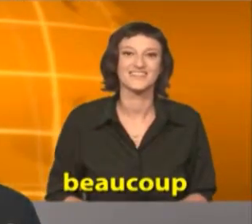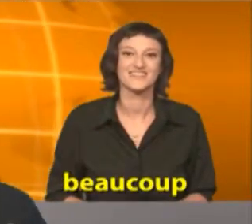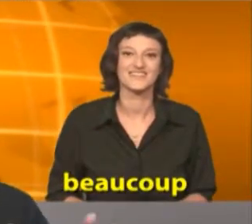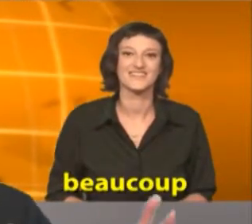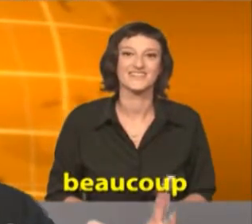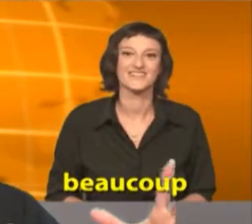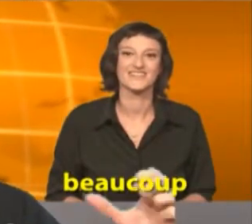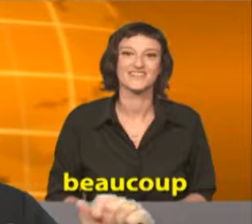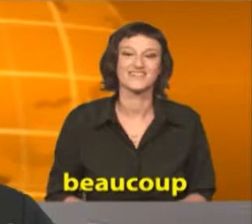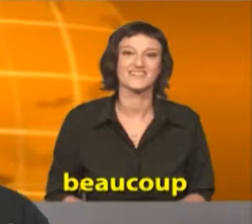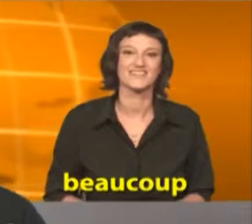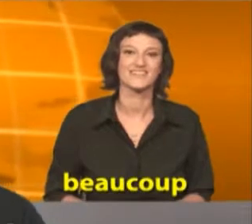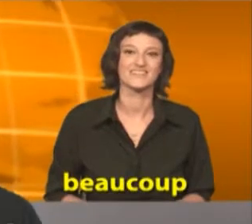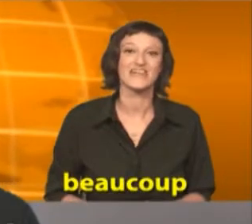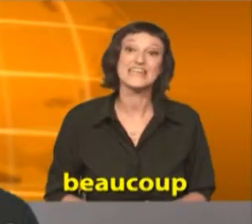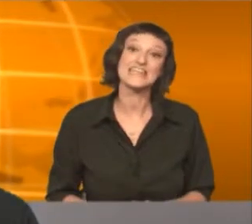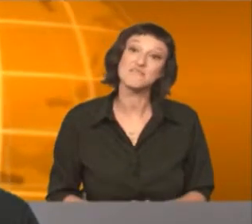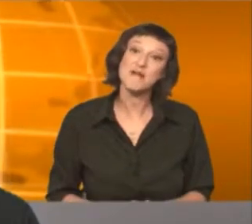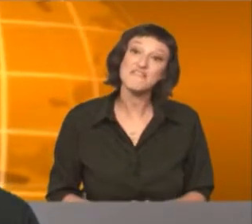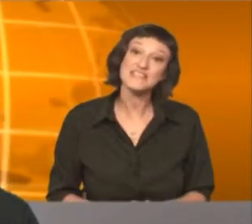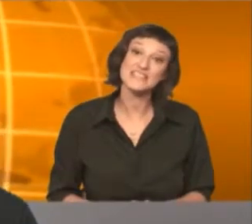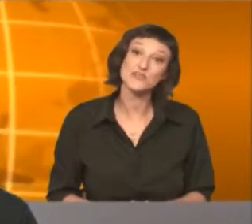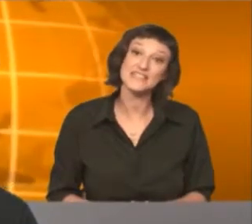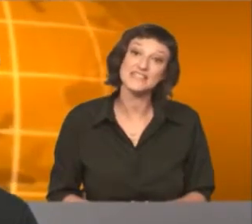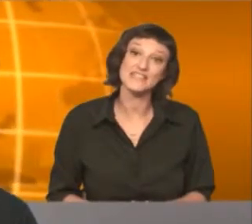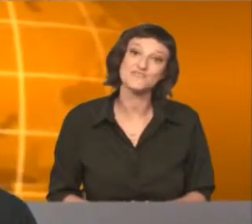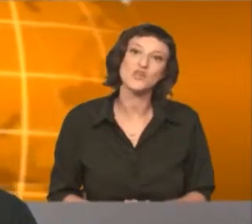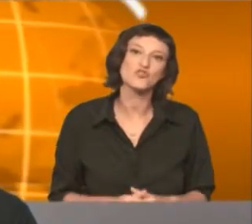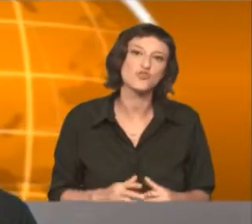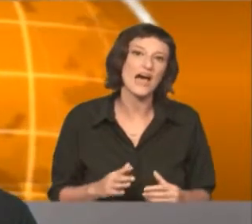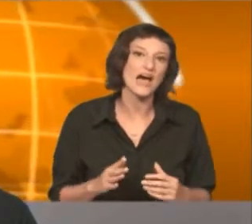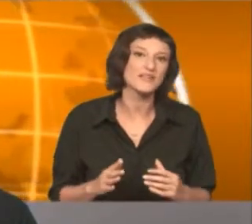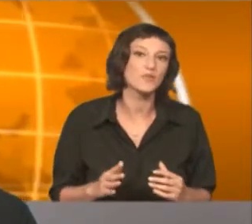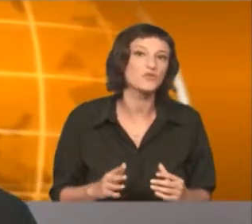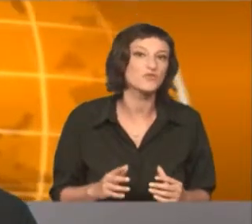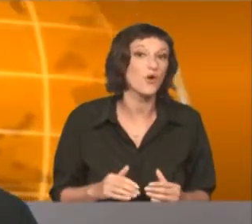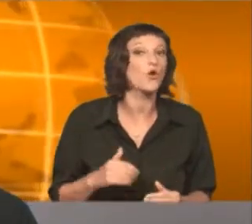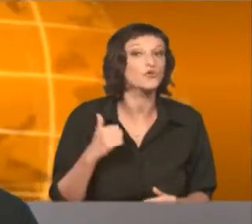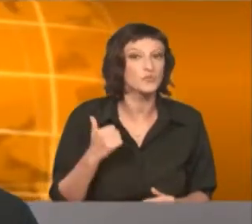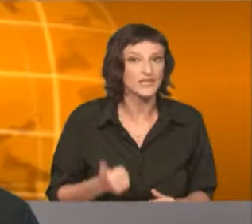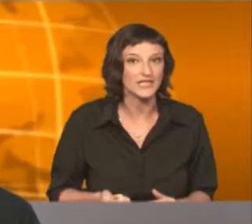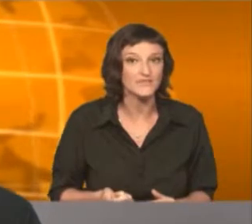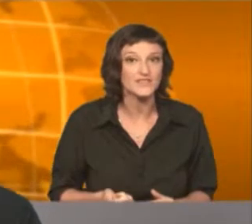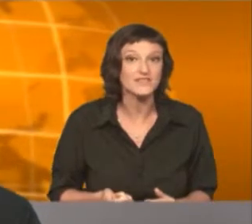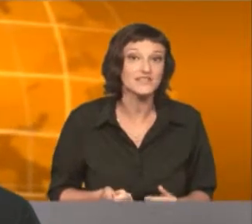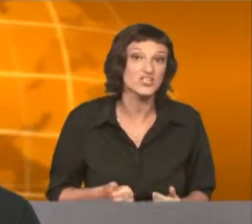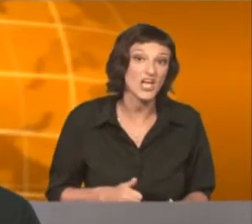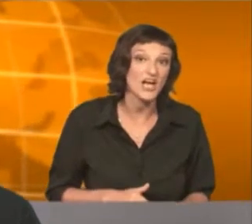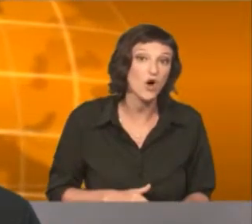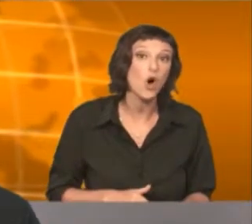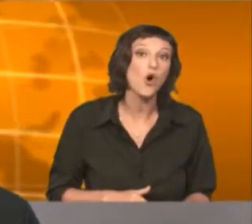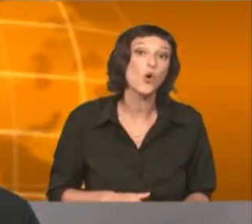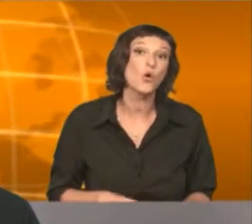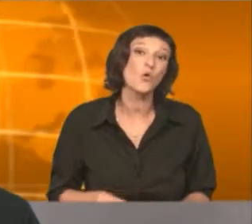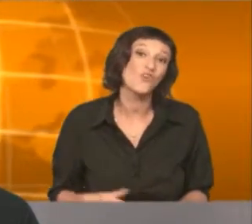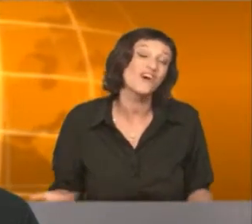Molto. Molto. Il n'est pas facile de décider. Cela dépend souvent du prix. Si c'est cher,